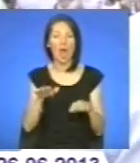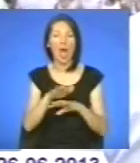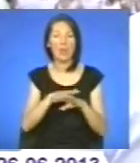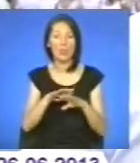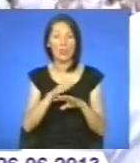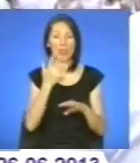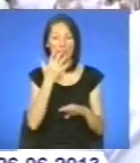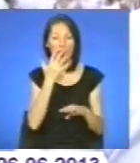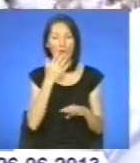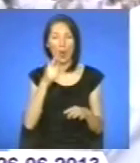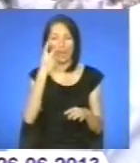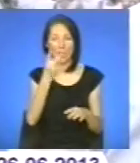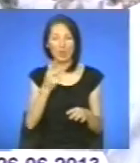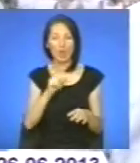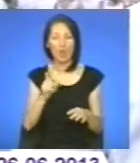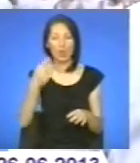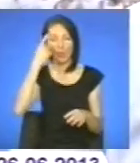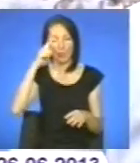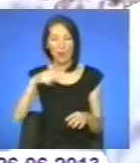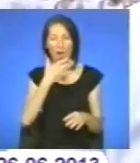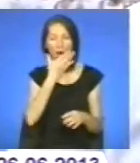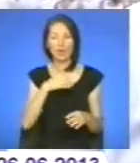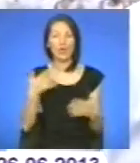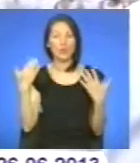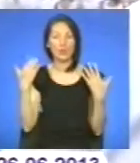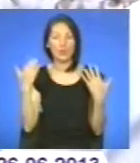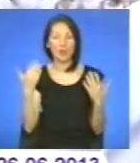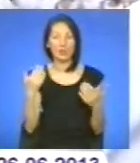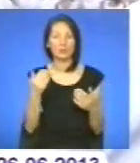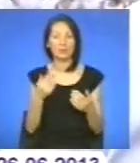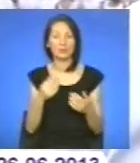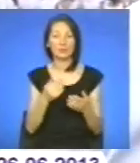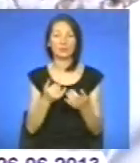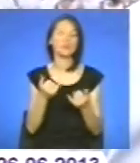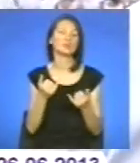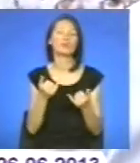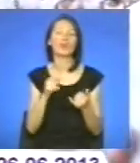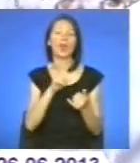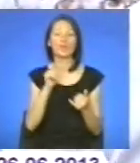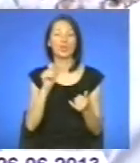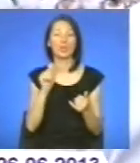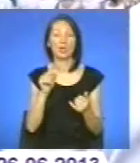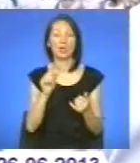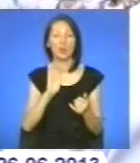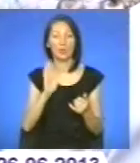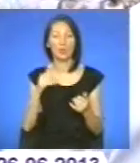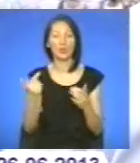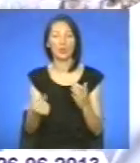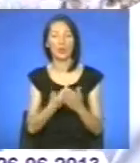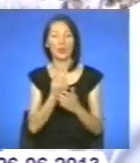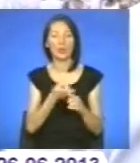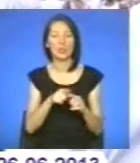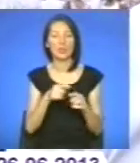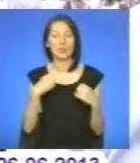бачите, люди вміють гарно і відпочивати, але завтра прийде з понеділка, знову після